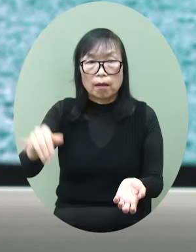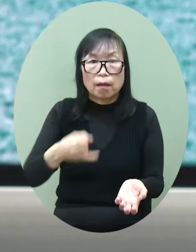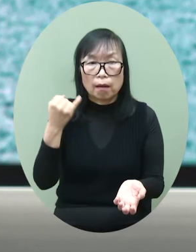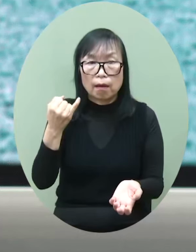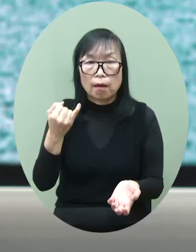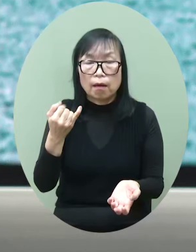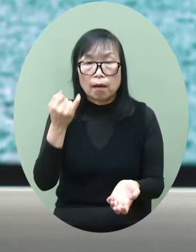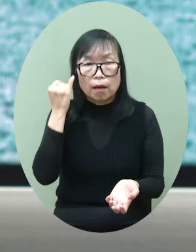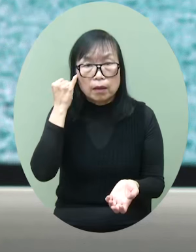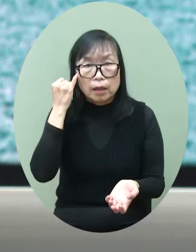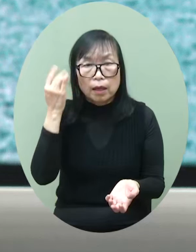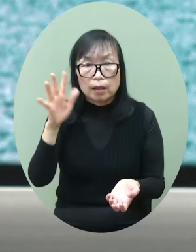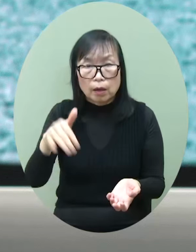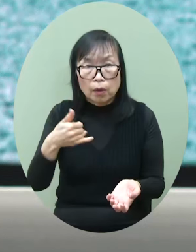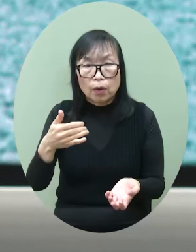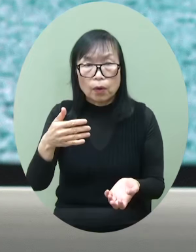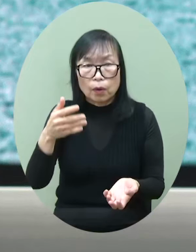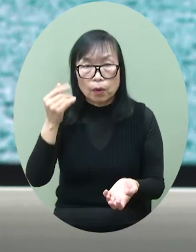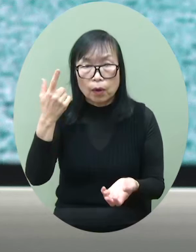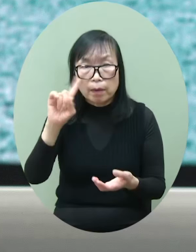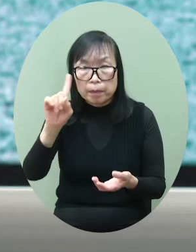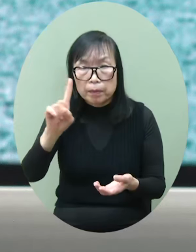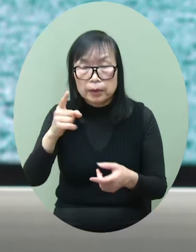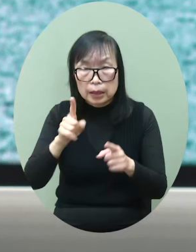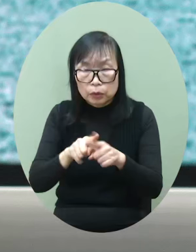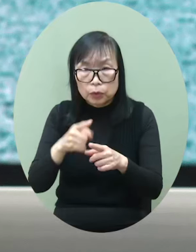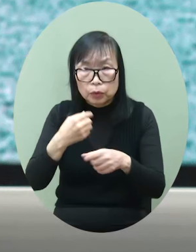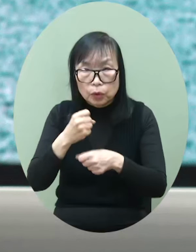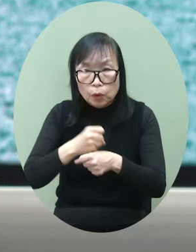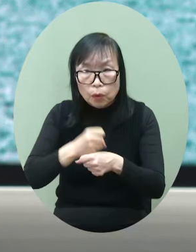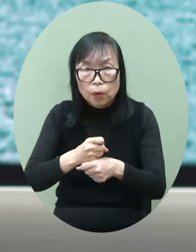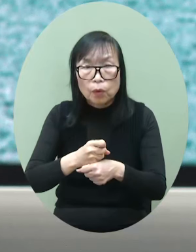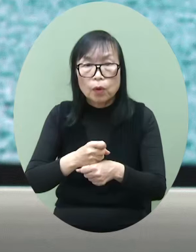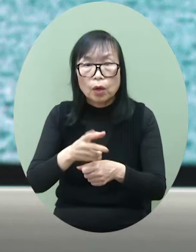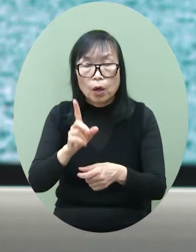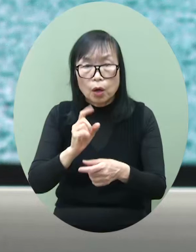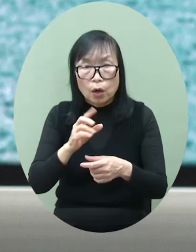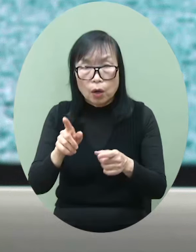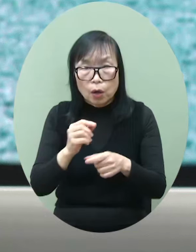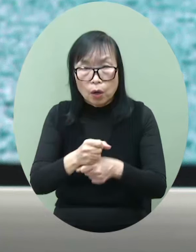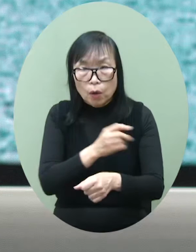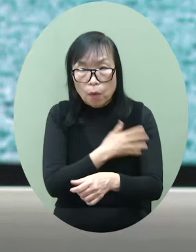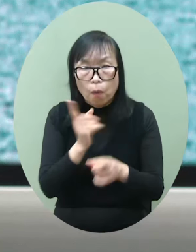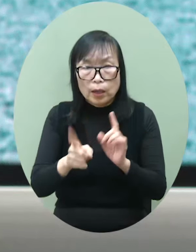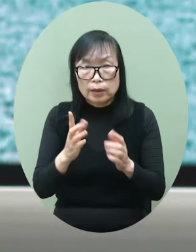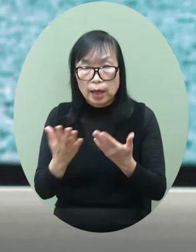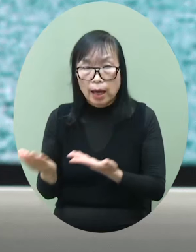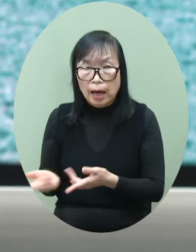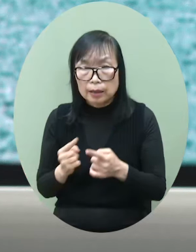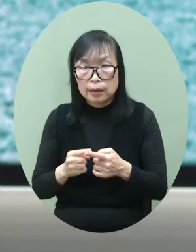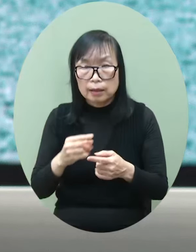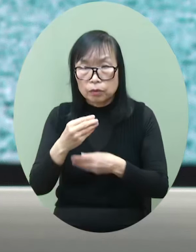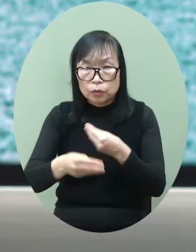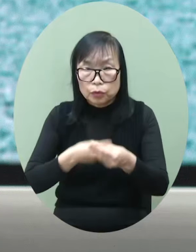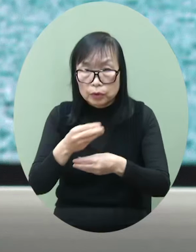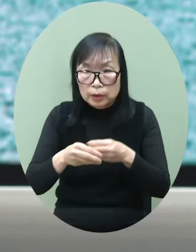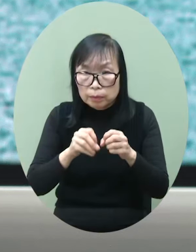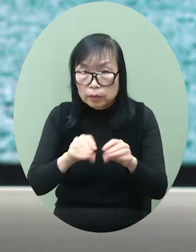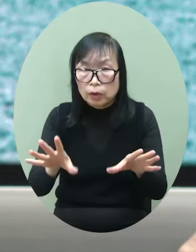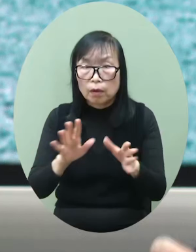究竟會不會是有機會其他的員工或者甚至是其他的顧客都給他這是其中一個途徑